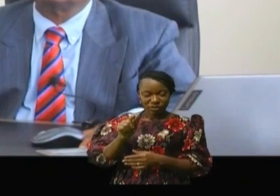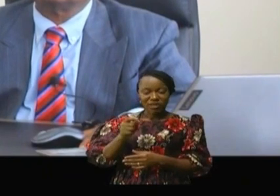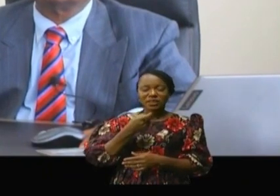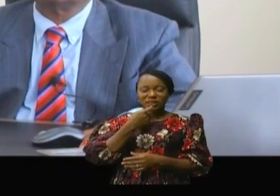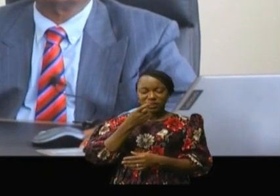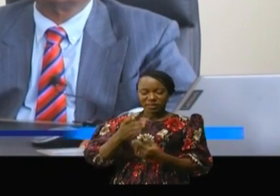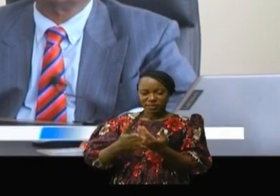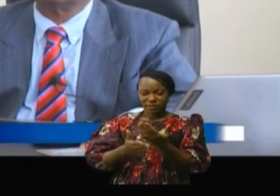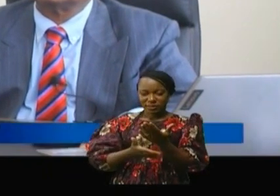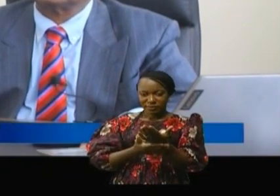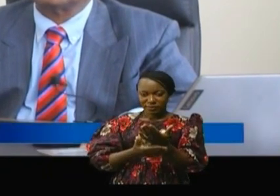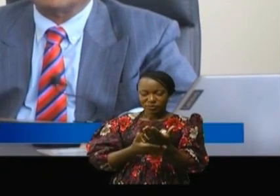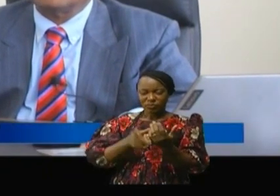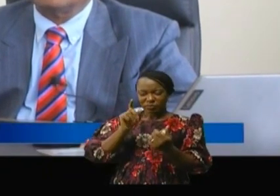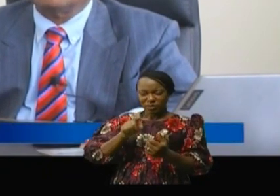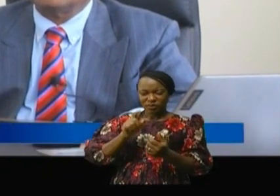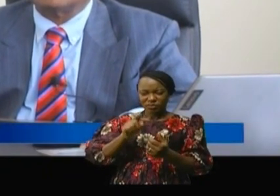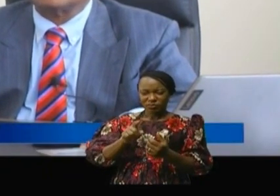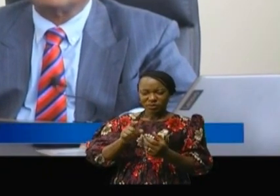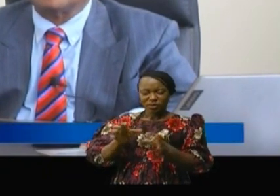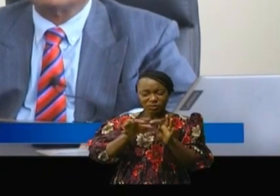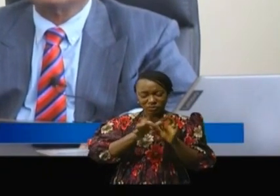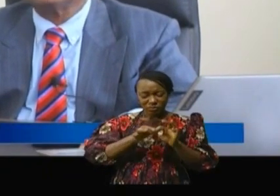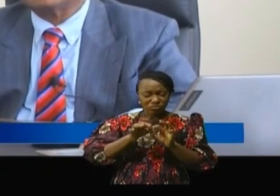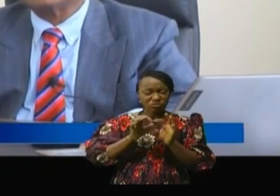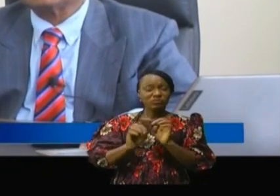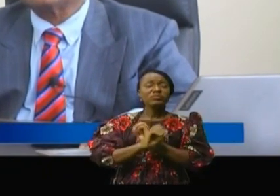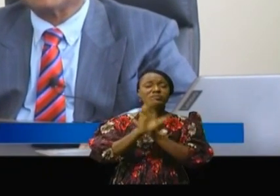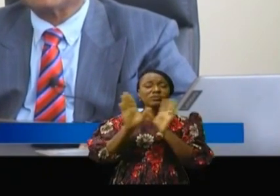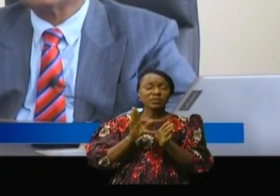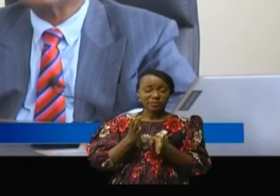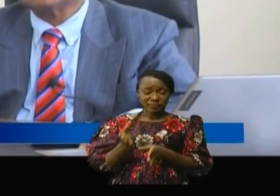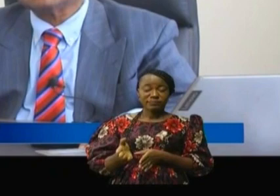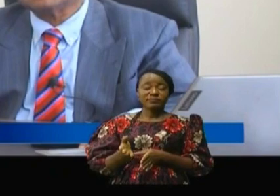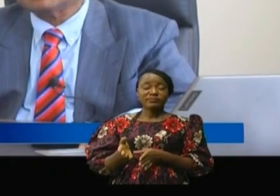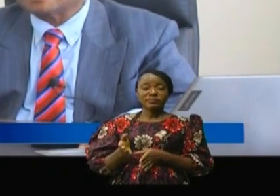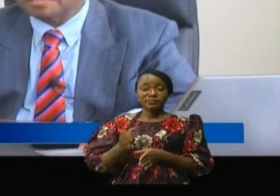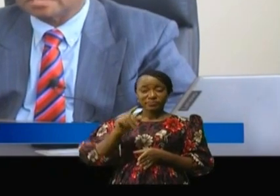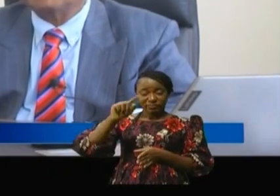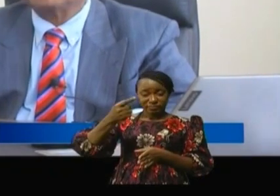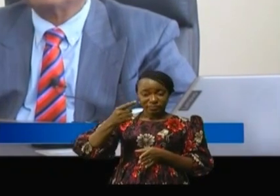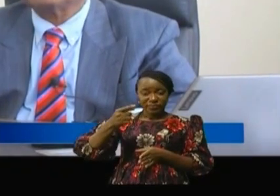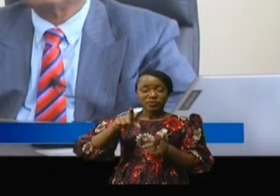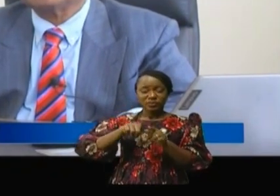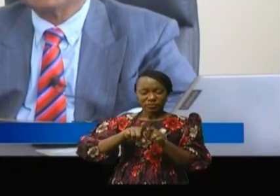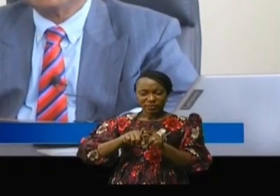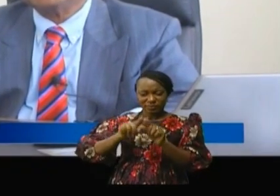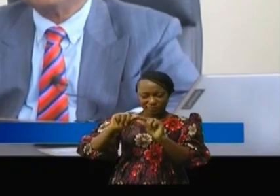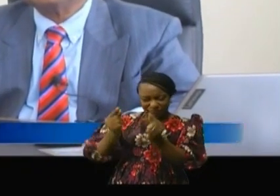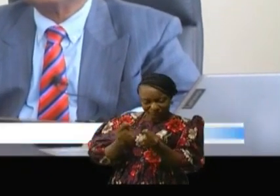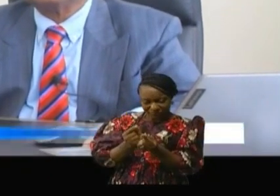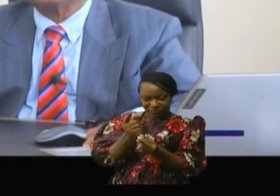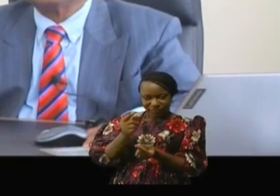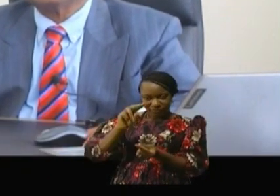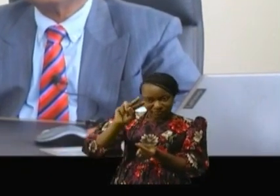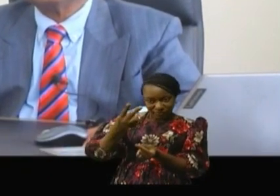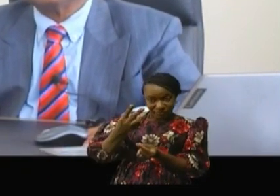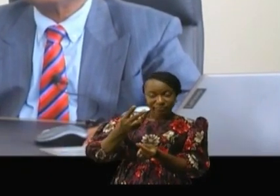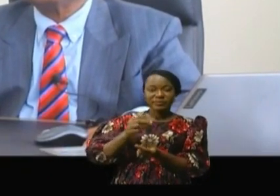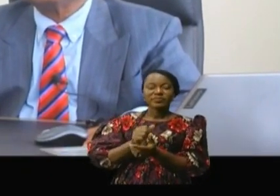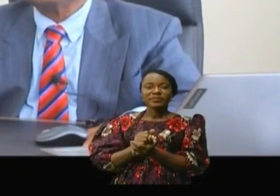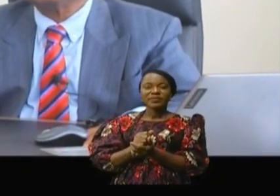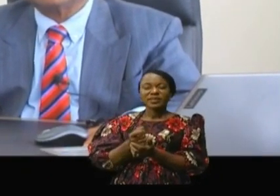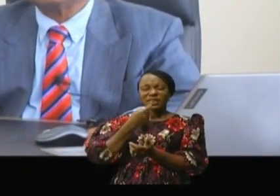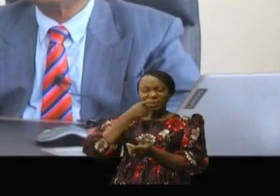collaboration, n'est-ce pas, un travail dans la transparence et en équipe. Deuxièmement,